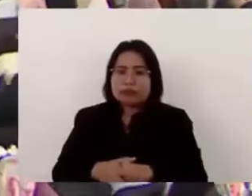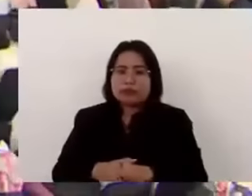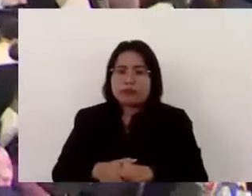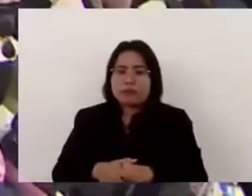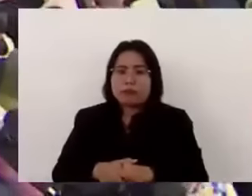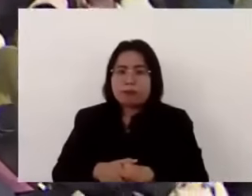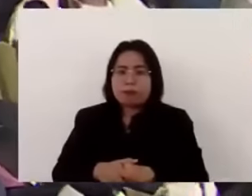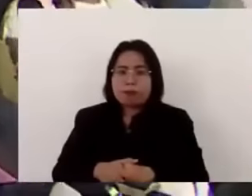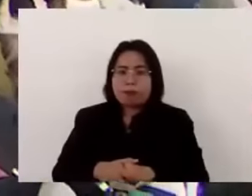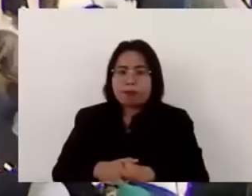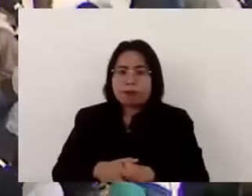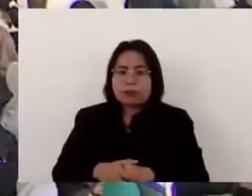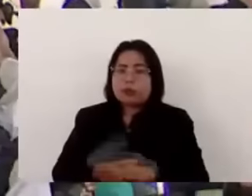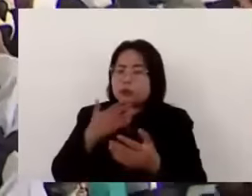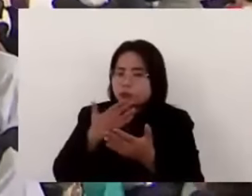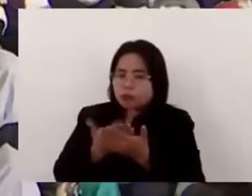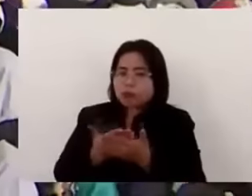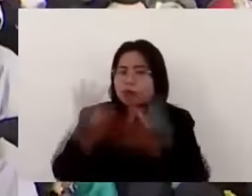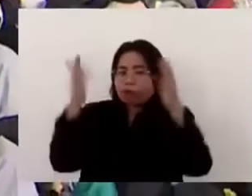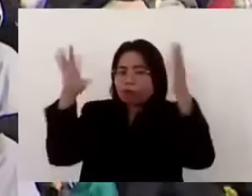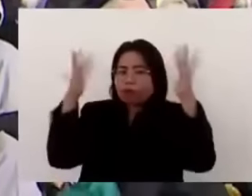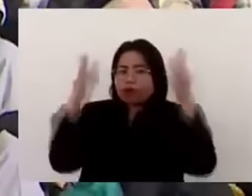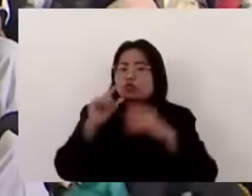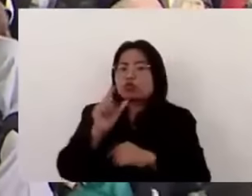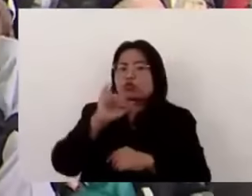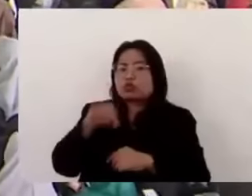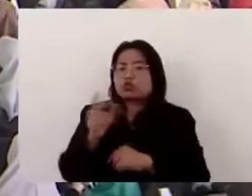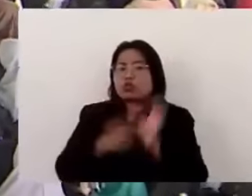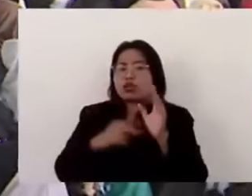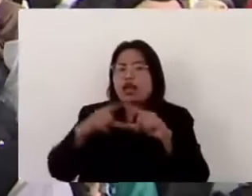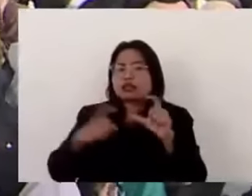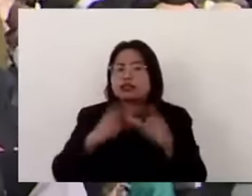Pak Terima kasih Tepuk tangan untuk jurnalis